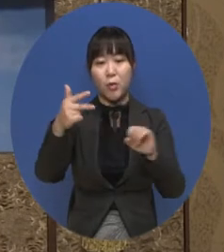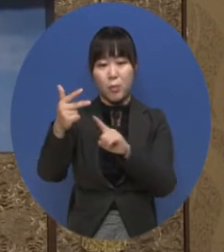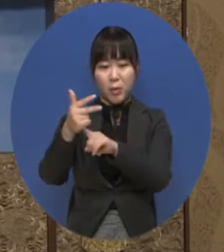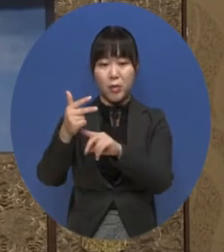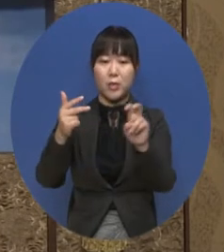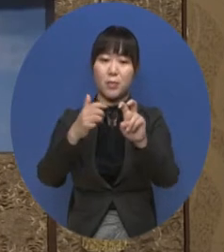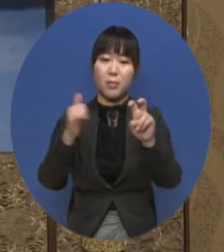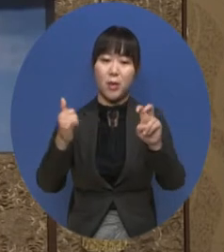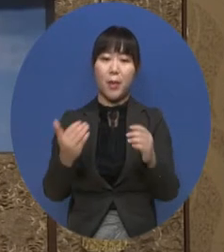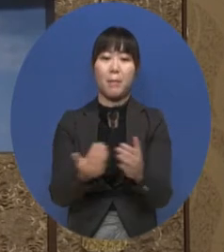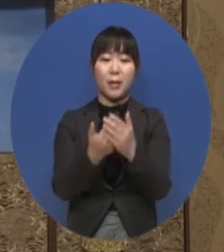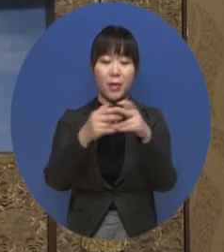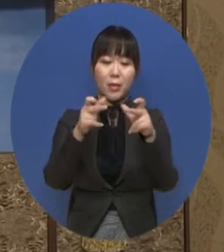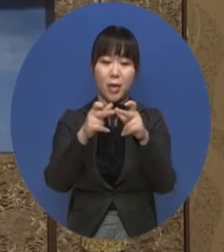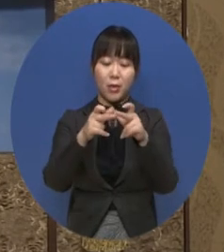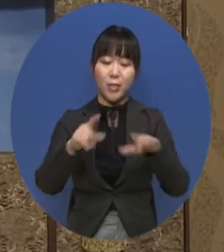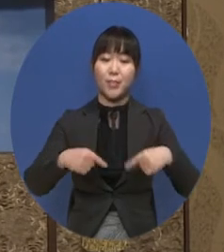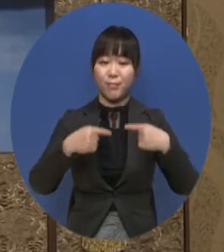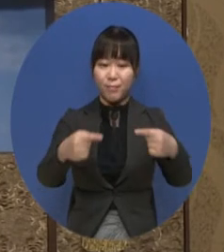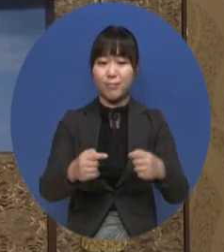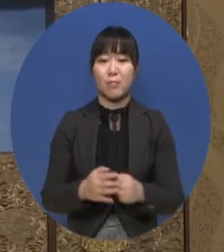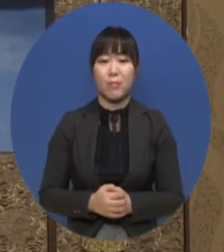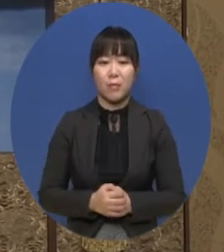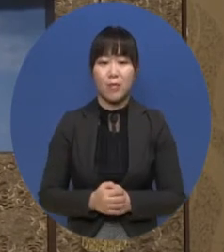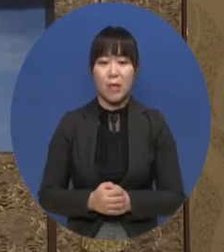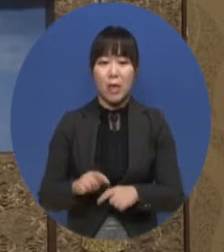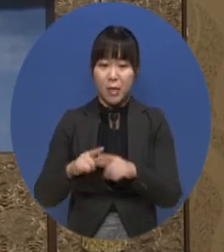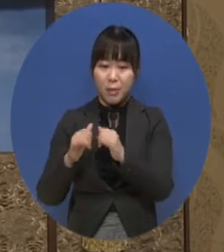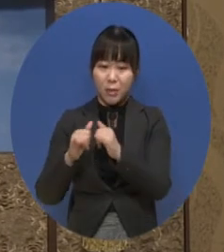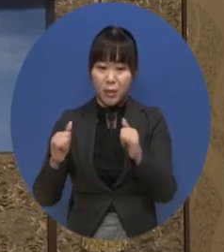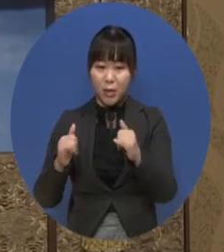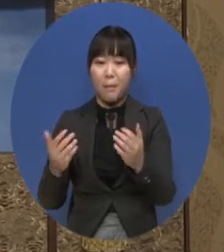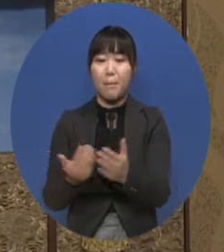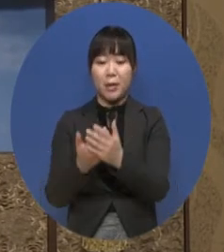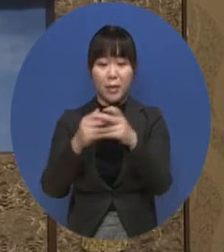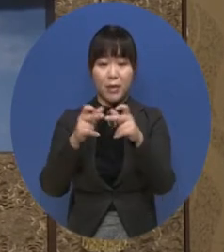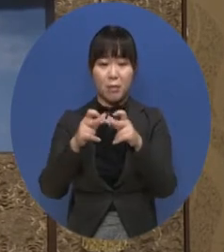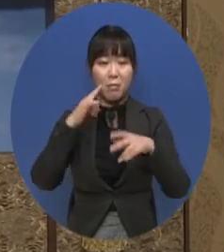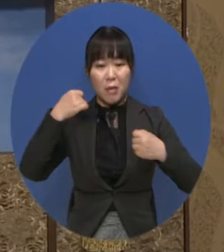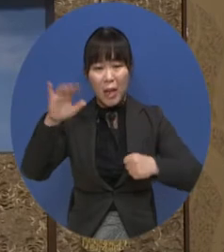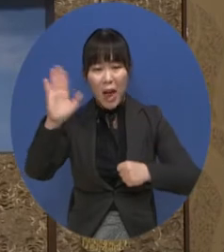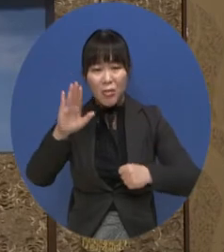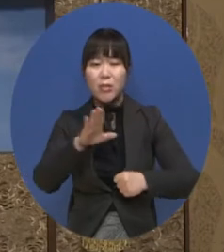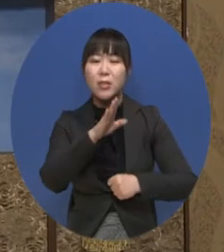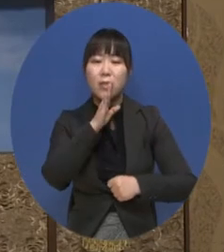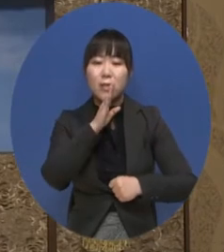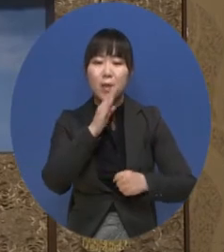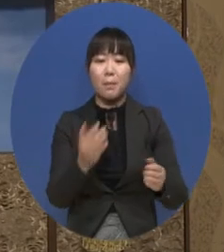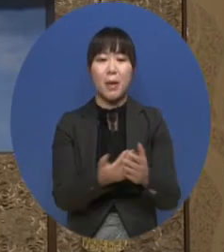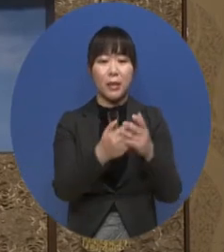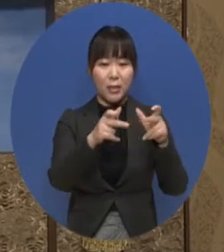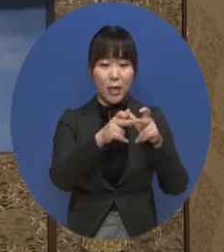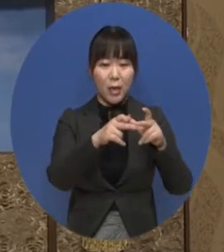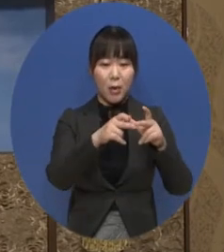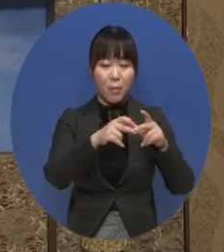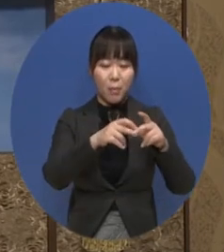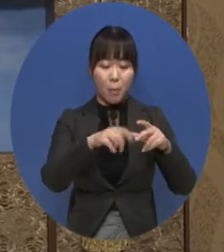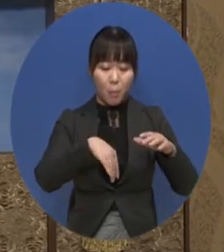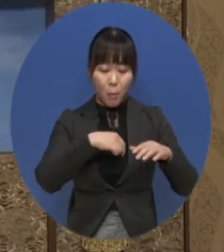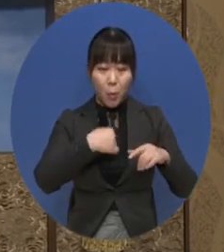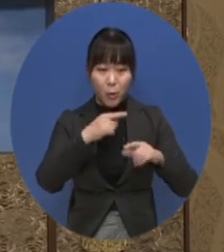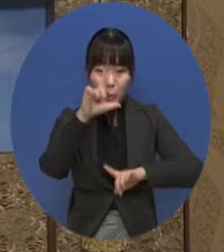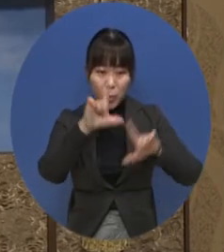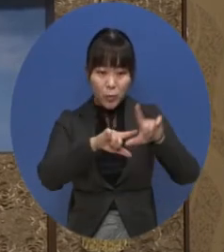한 20명의 발달장애인이 출연을 해요. 비장애인이 발달장애인 연기하지 않고 네. 실제 발달장애인이 자신의 모습을 그대로 노출을